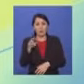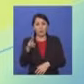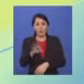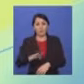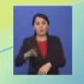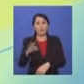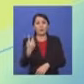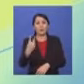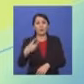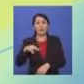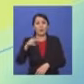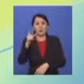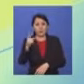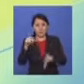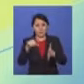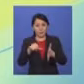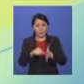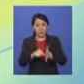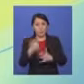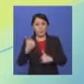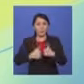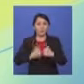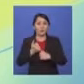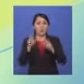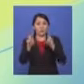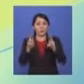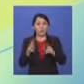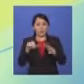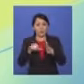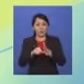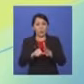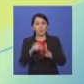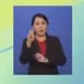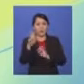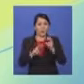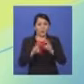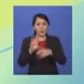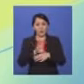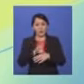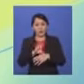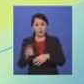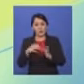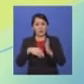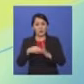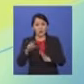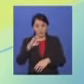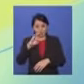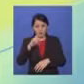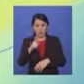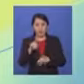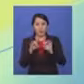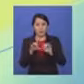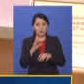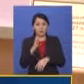Ақмола облыстарынан 20-дан астам адам қатысып бақ сынады. Байқау шарты бойынша қатысушы кәсіпорын шығарған өнімнің артықшылықтары мен